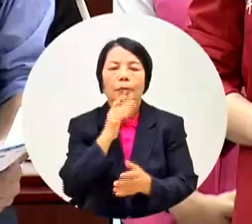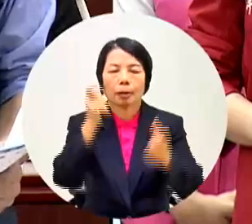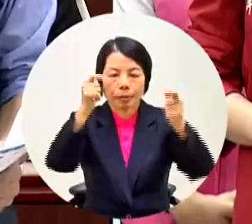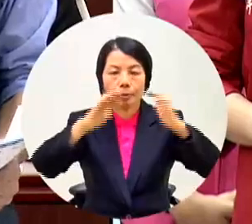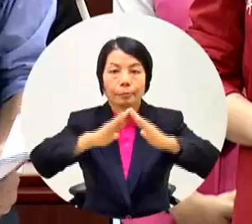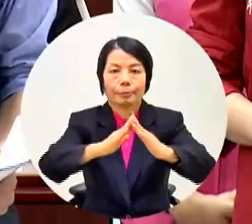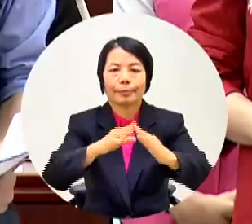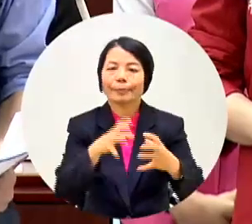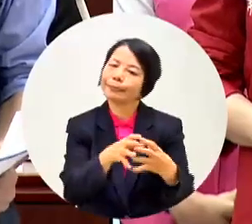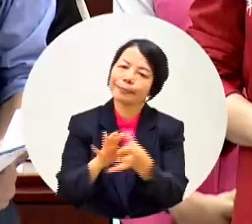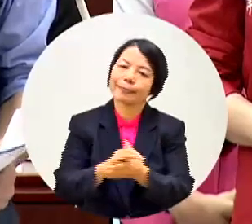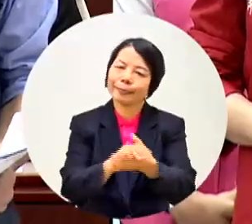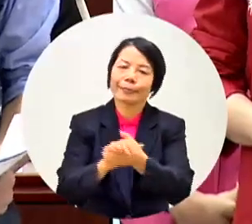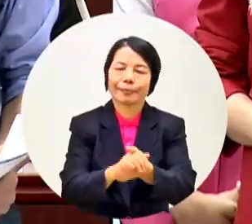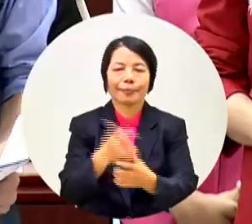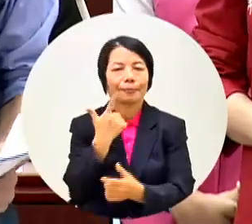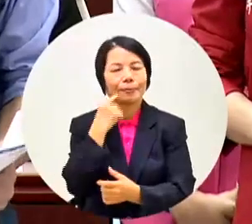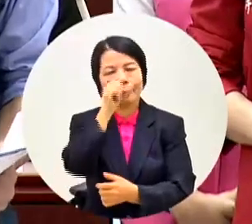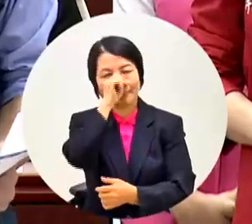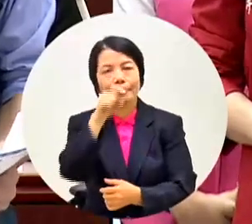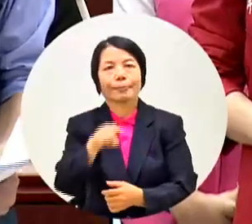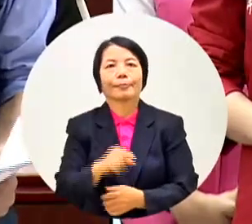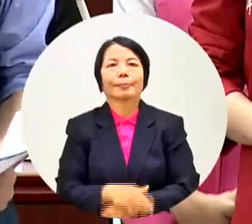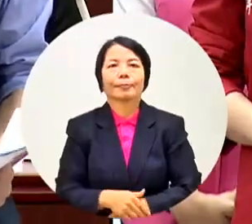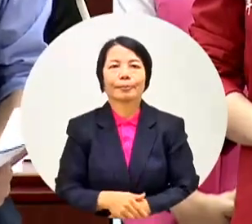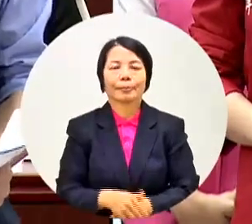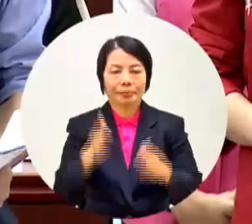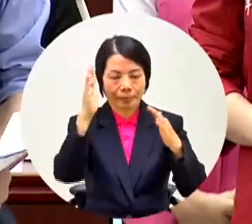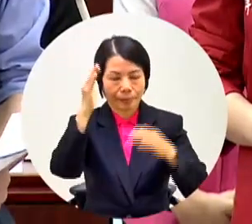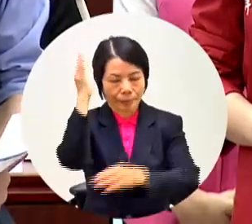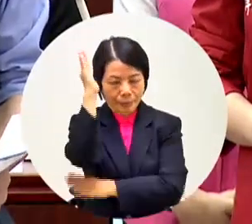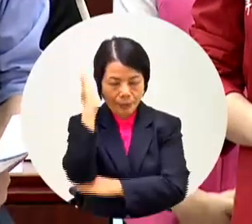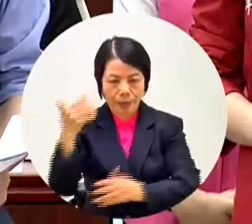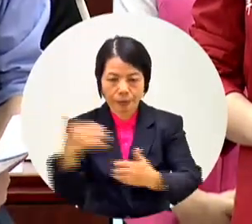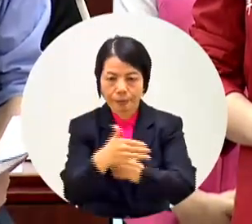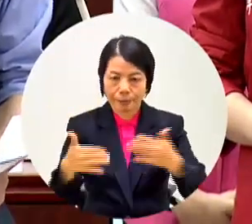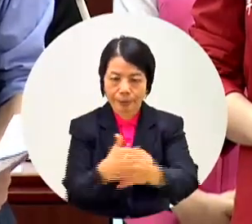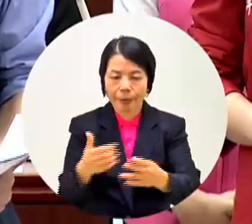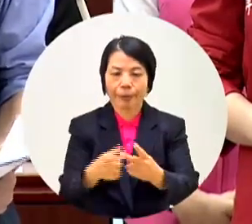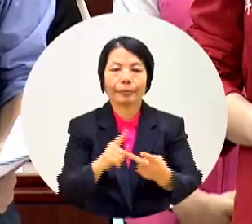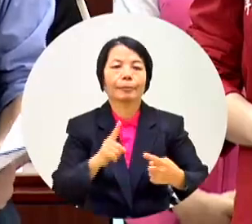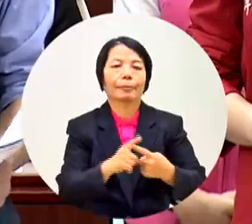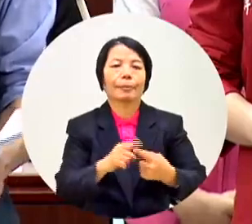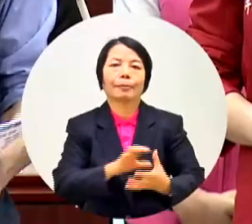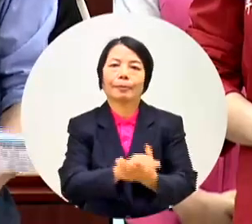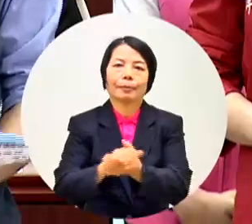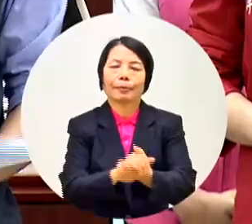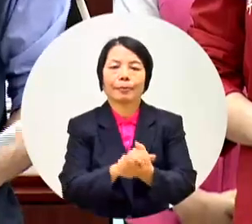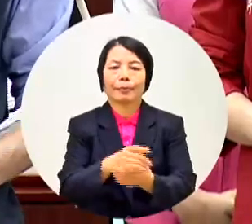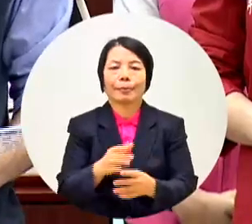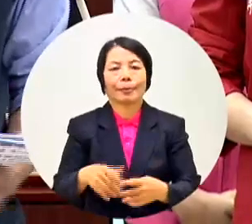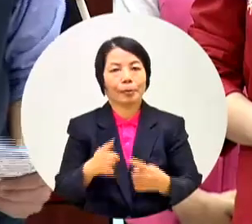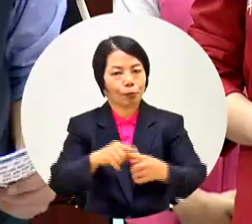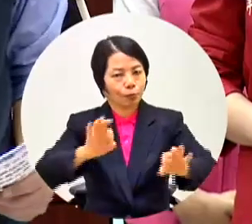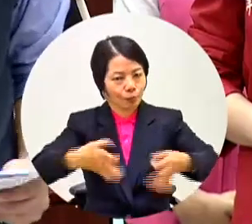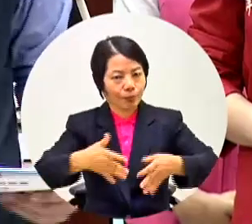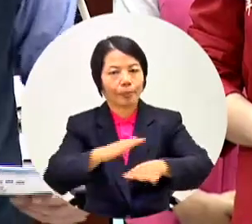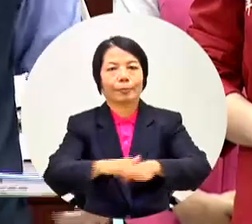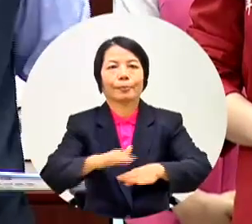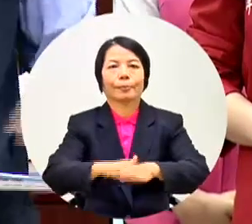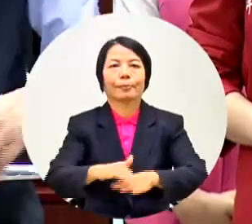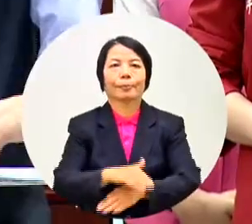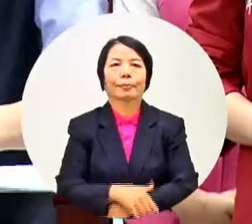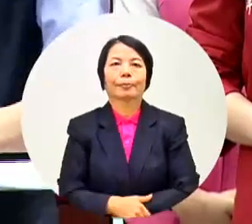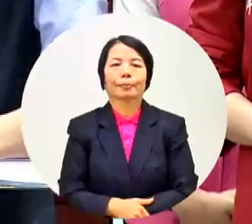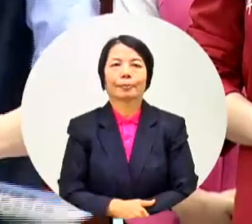通人和，和一定是有和气生财，和谐的发展。所以我觉得非常感谢